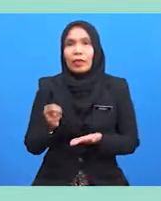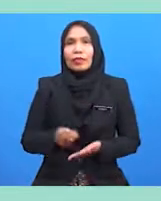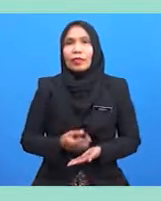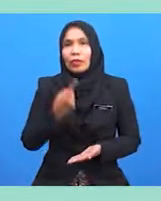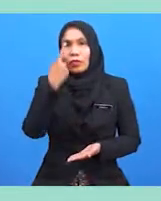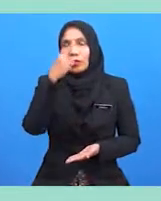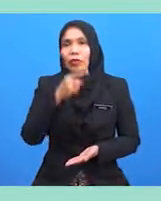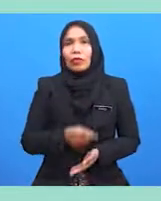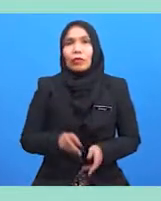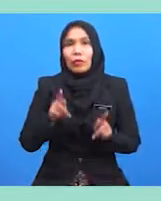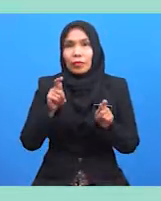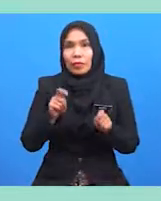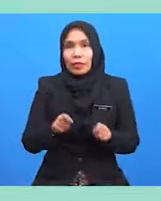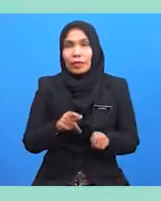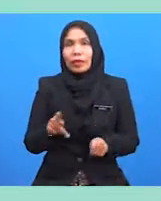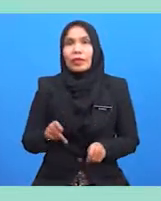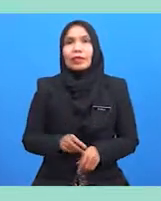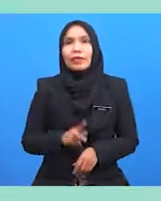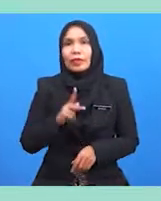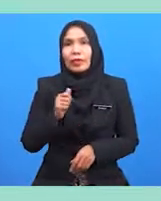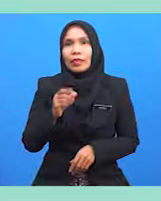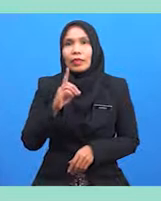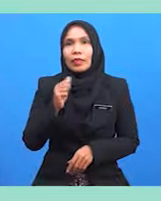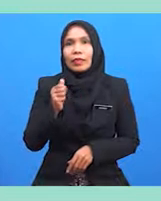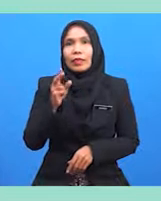negara berada pada paras terkawal.